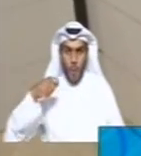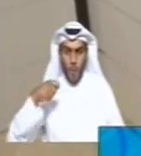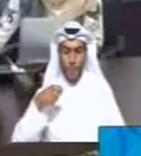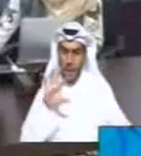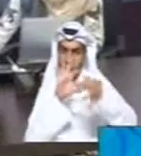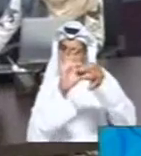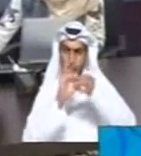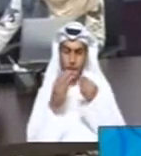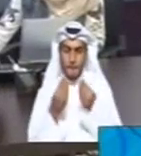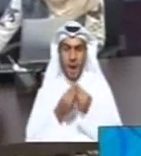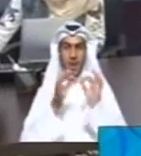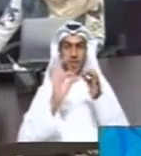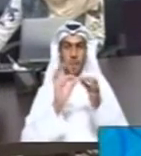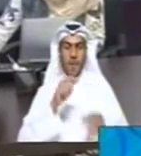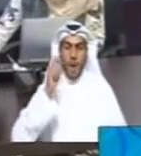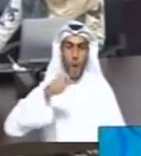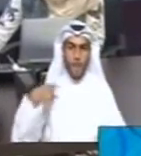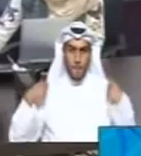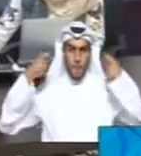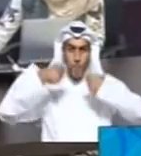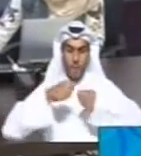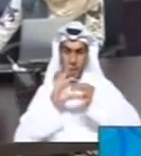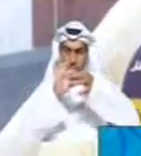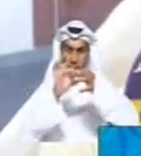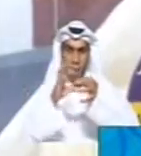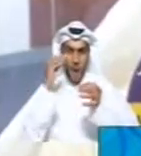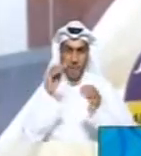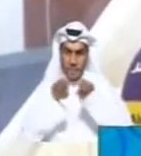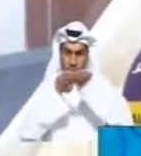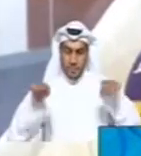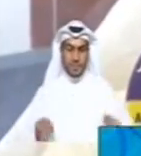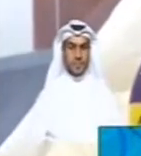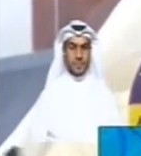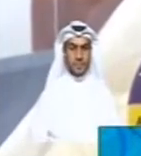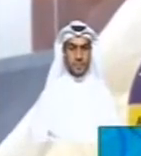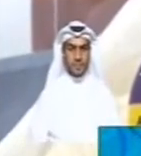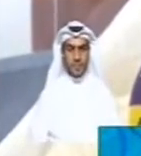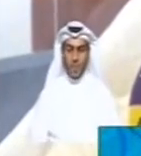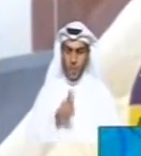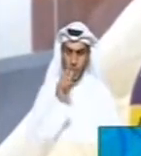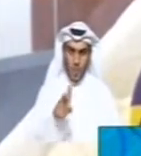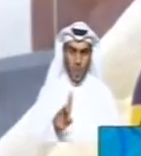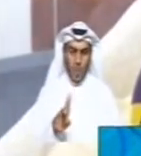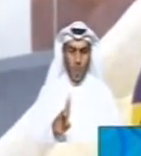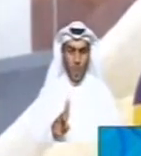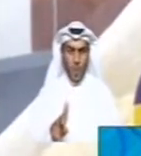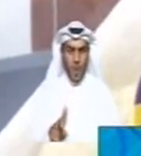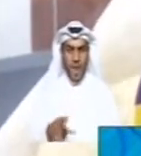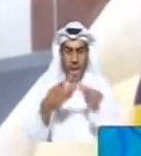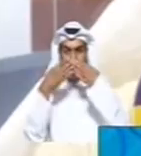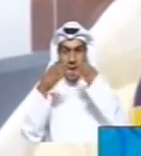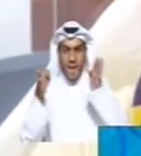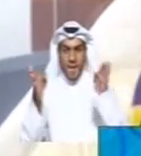المحامين وصور أخرى من صور العدالة الناجزة. بمناسبة افتتاح مركز التقاضي وتحديدا